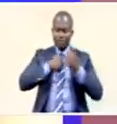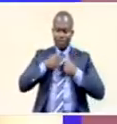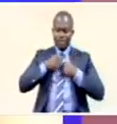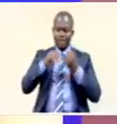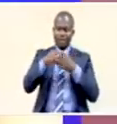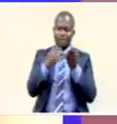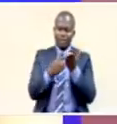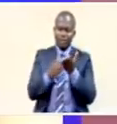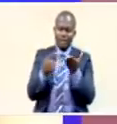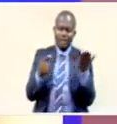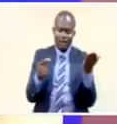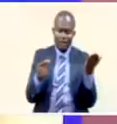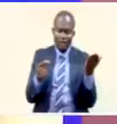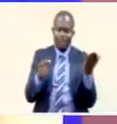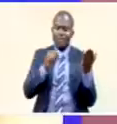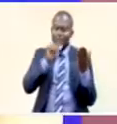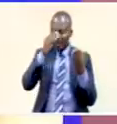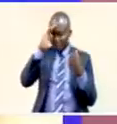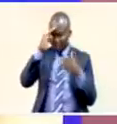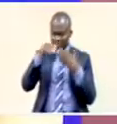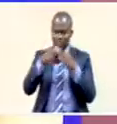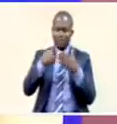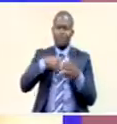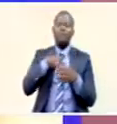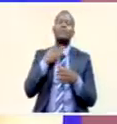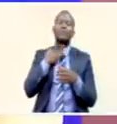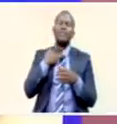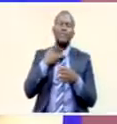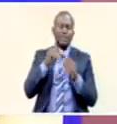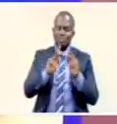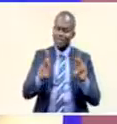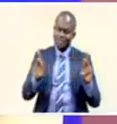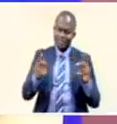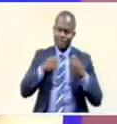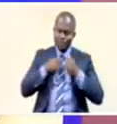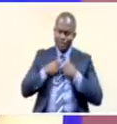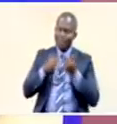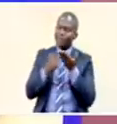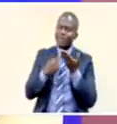yaba Uganda sinshidikanya ko twese twifuza amahoro